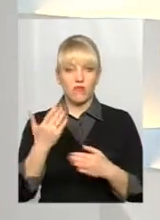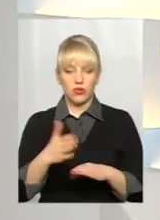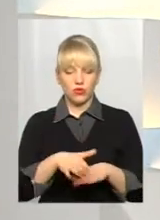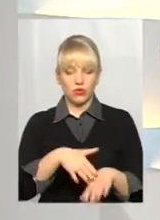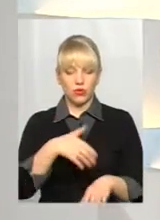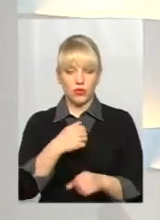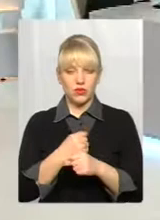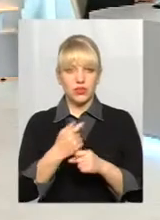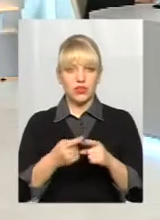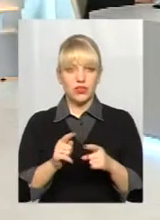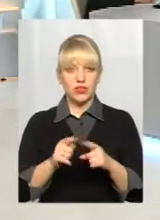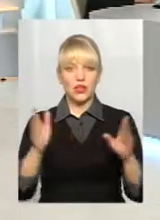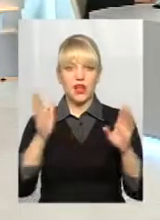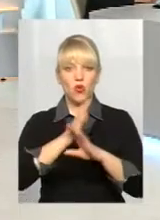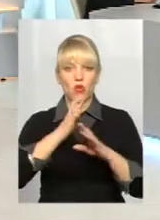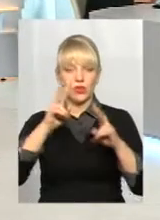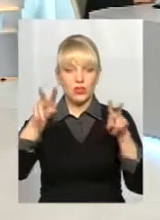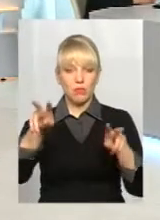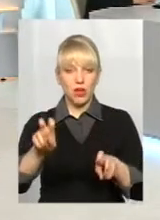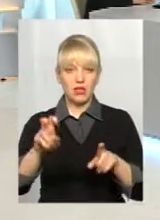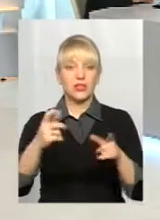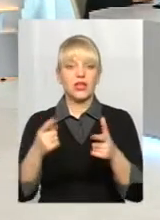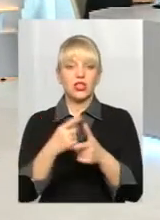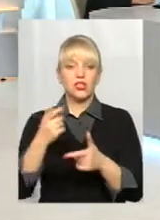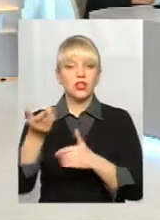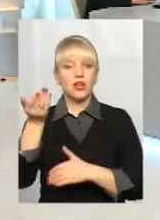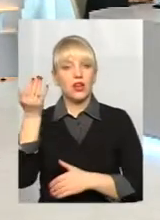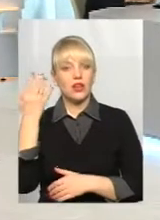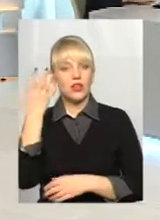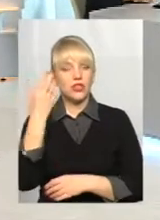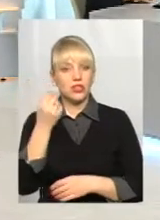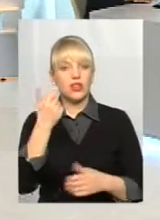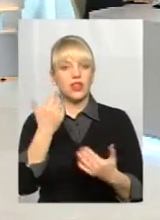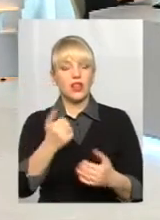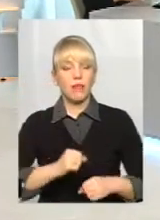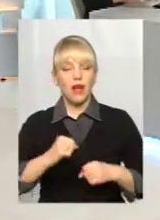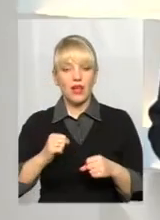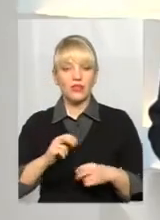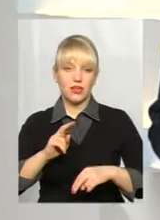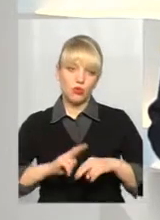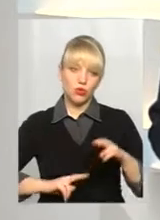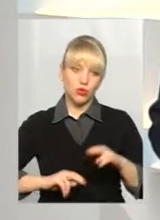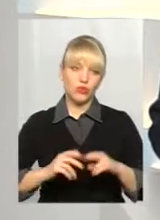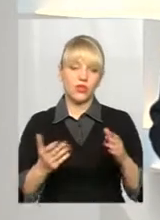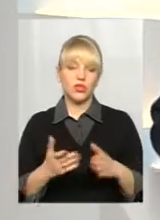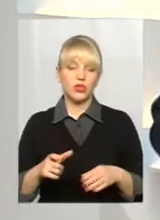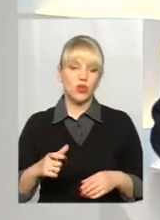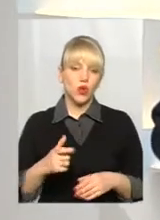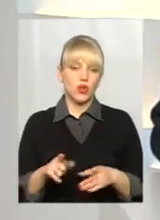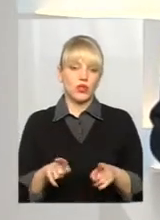цій екологічній тематиці. Чи раніше ще намагались побудувати дороги